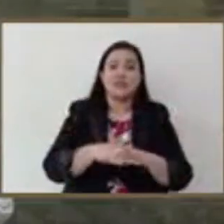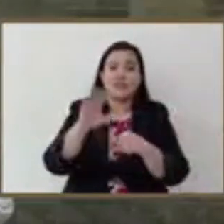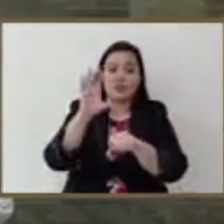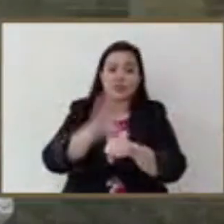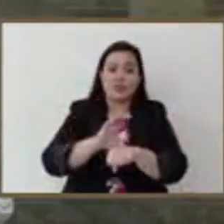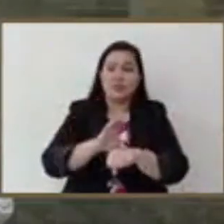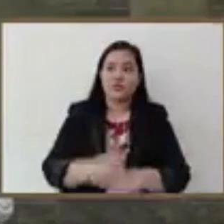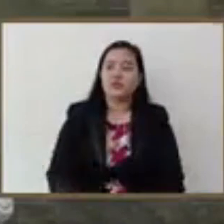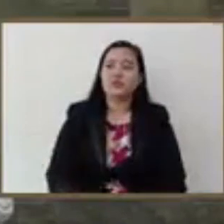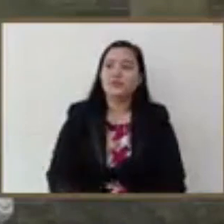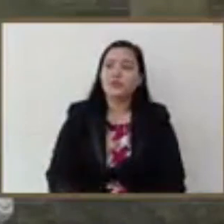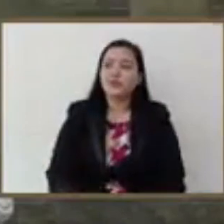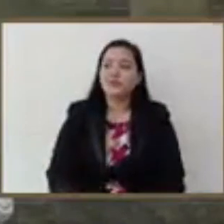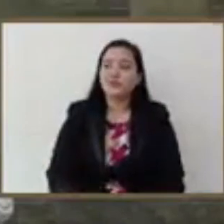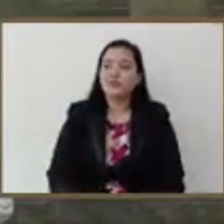very important.